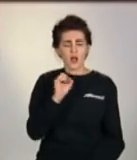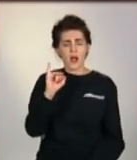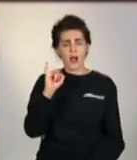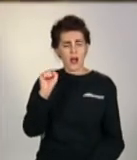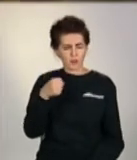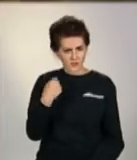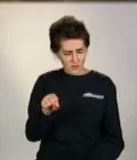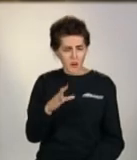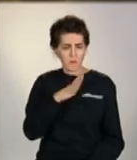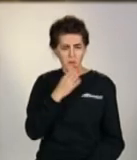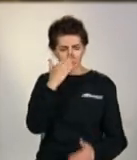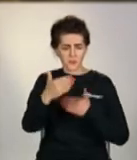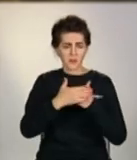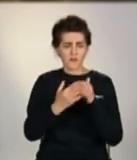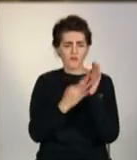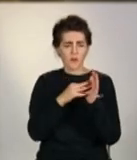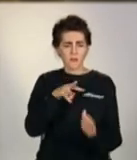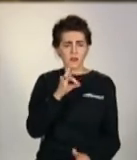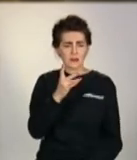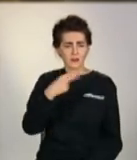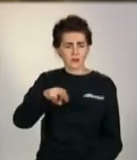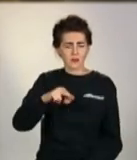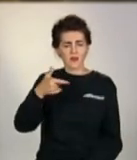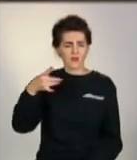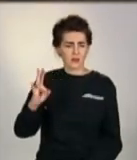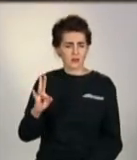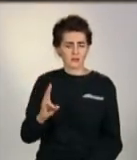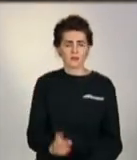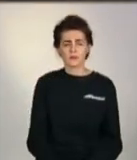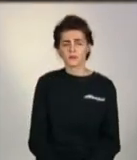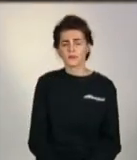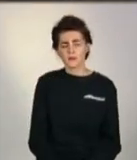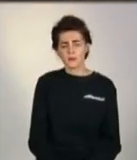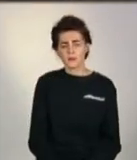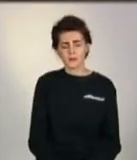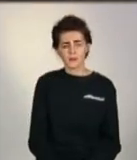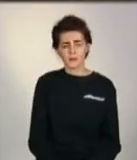«Азовсталі» склали понад 8 мільярдів гривень. Наталія Дєдова, телеканал «Донбас».